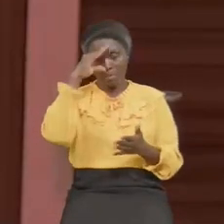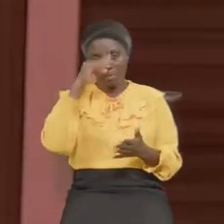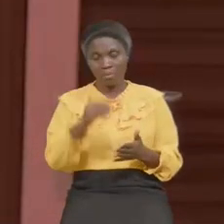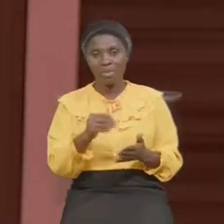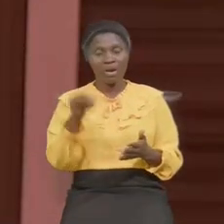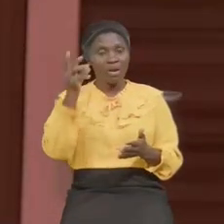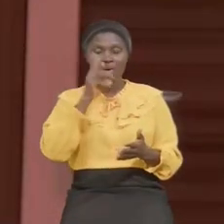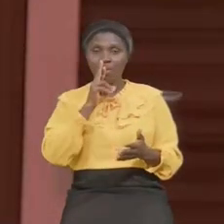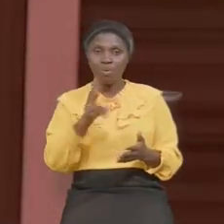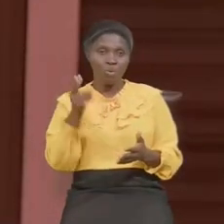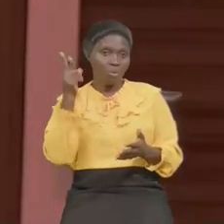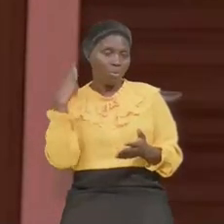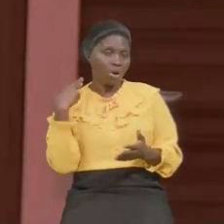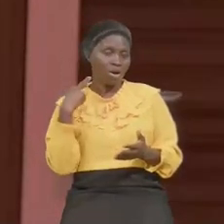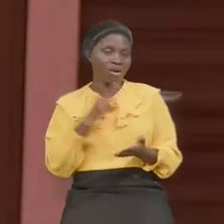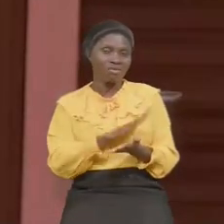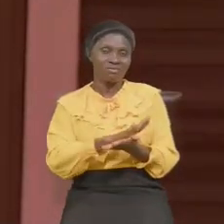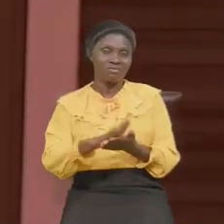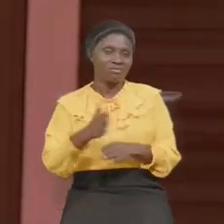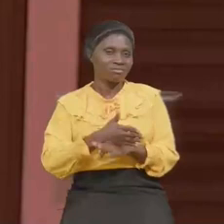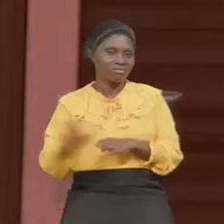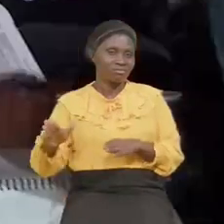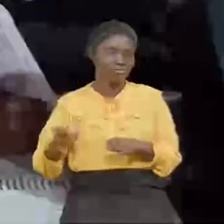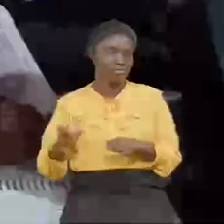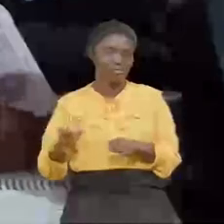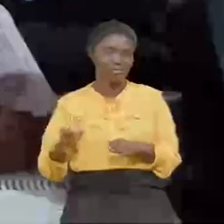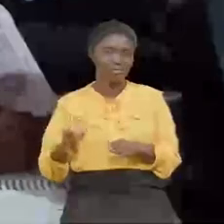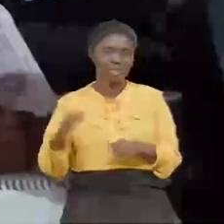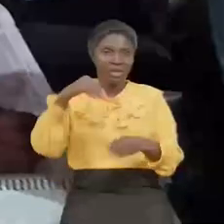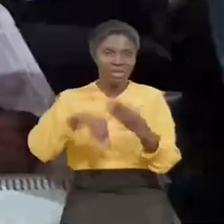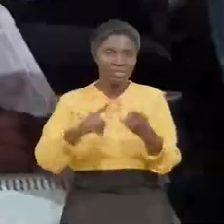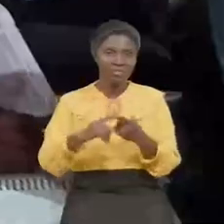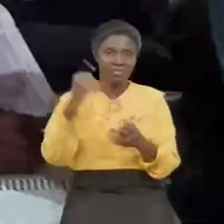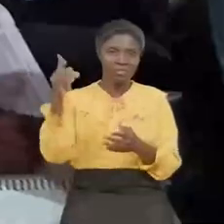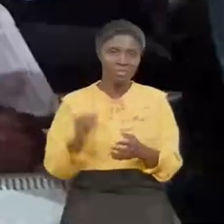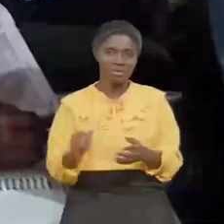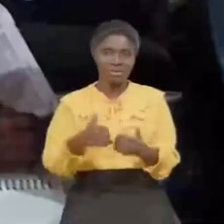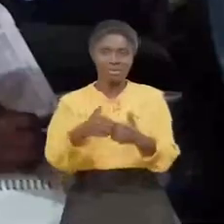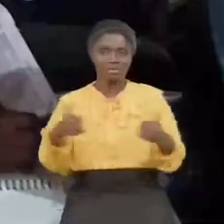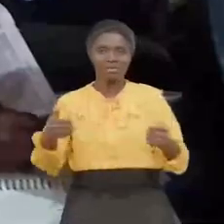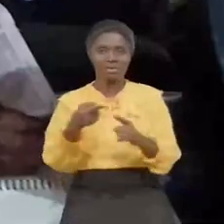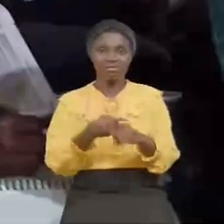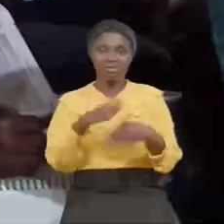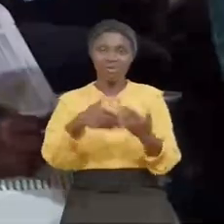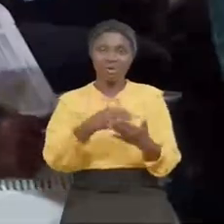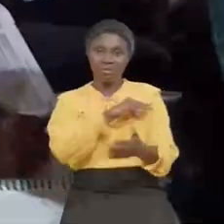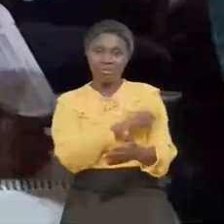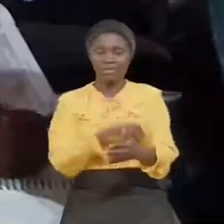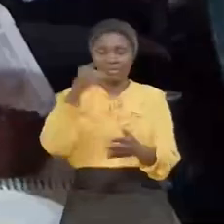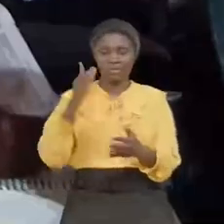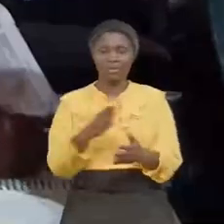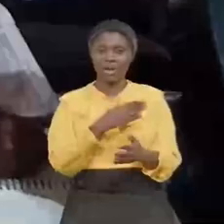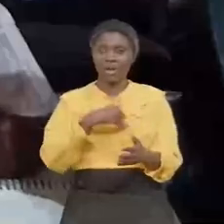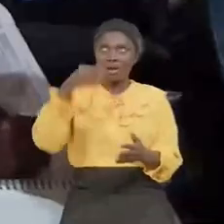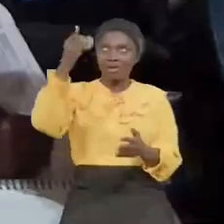Ils ont été emportés dans une séparation éternelle du Dieu Tout-Puissant. Et Dieu a repris encore.